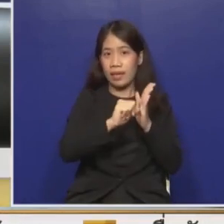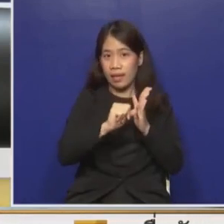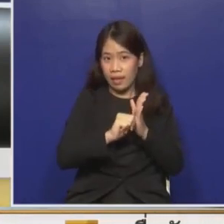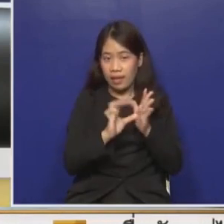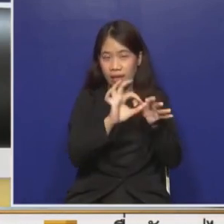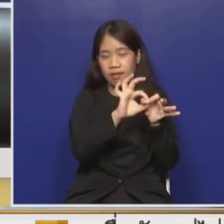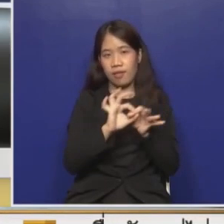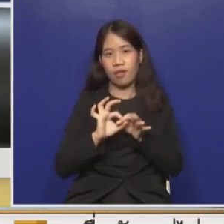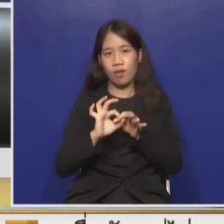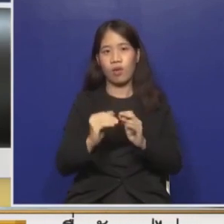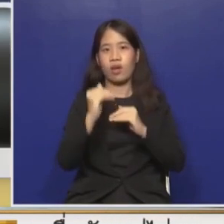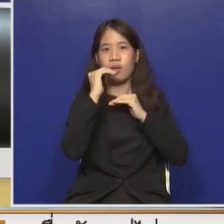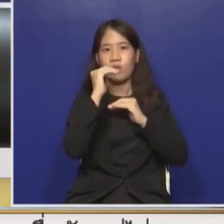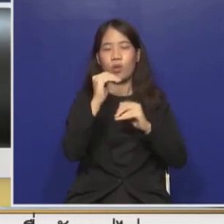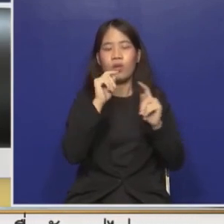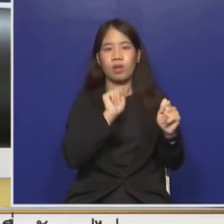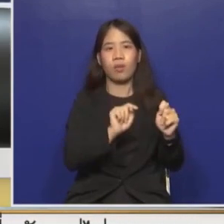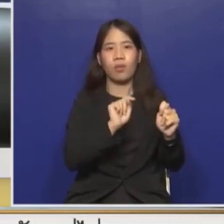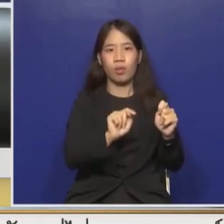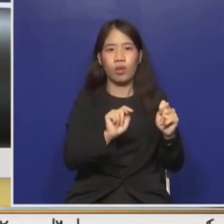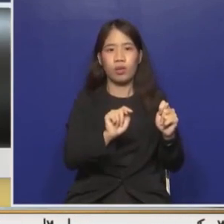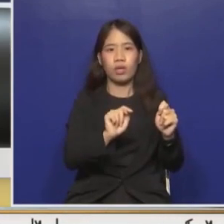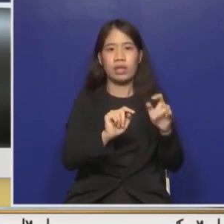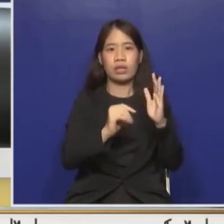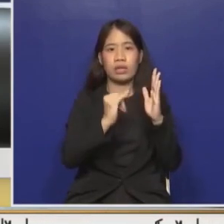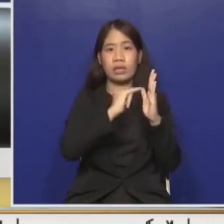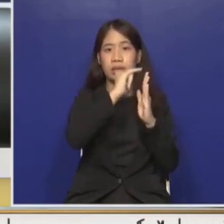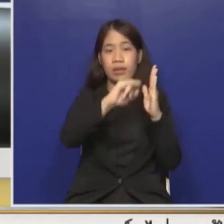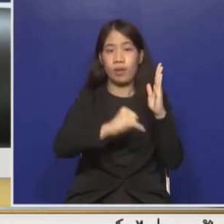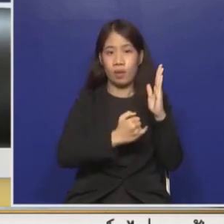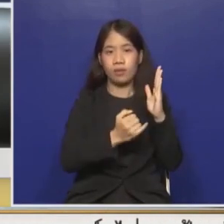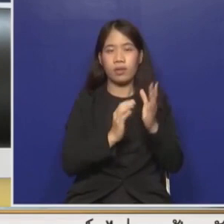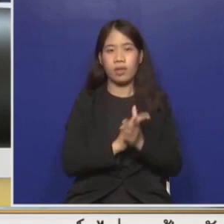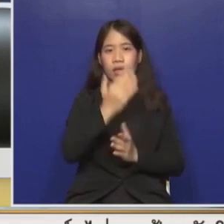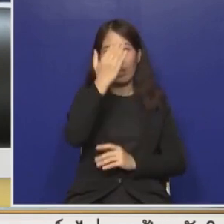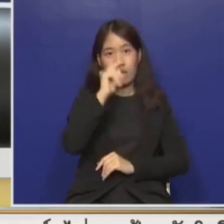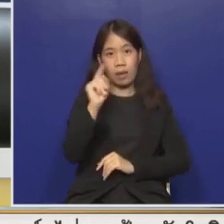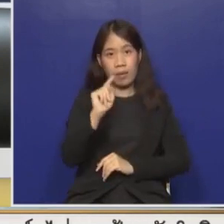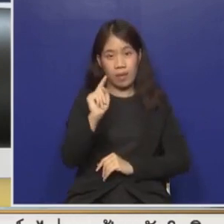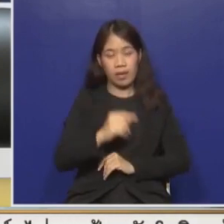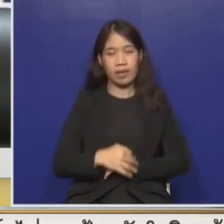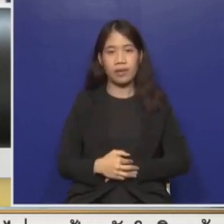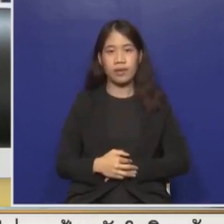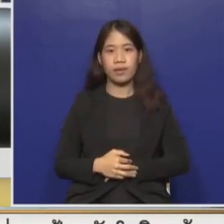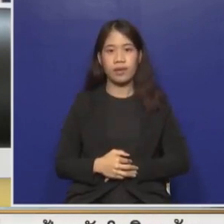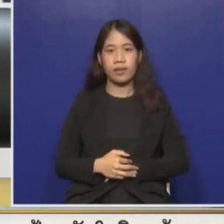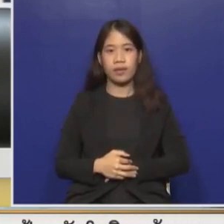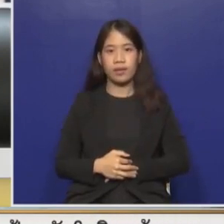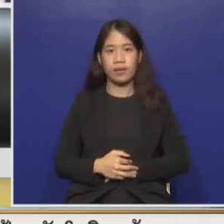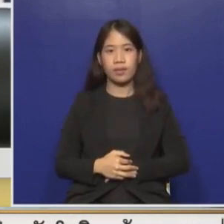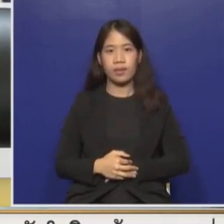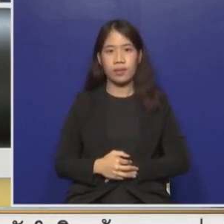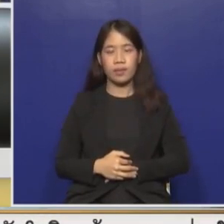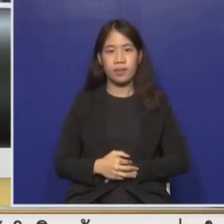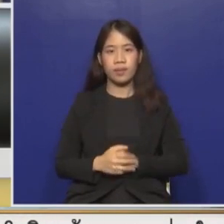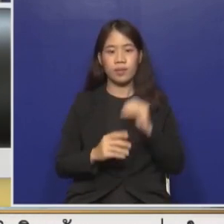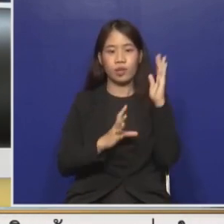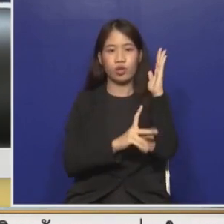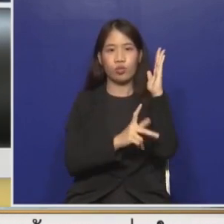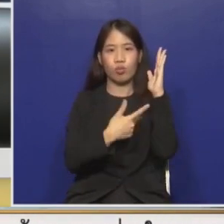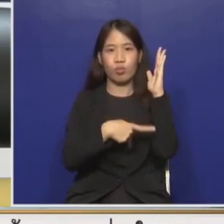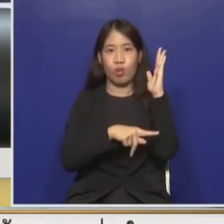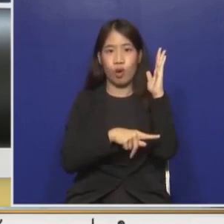ื่องการกำหนดเขตตำบนในท้องที่อำเภอจัหวัดด้พื้นที่แวเขตพารปกค้องคำเพอประที่วจกวัดชุมพร